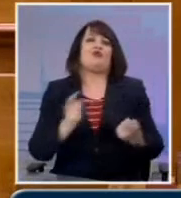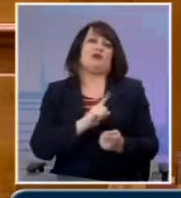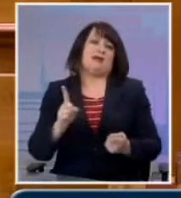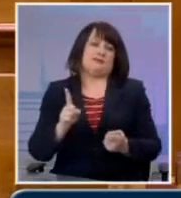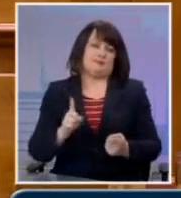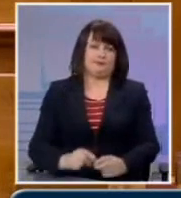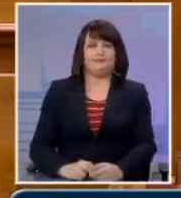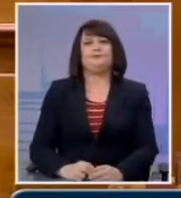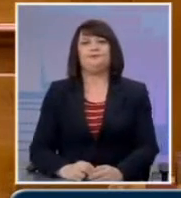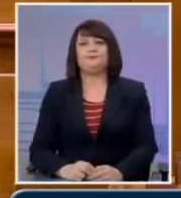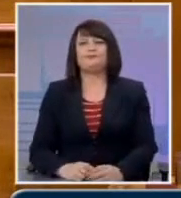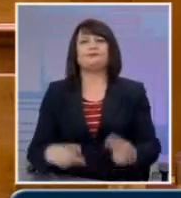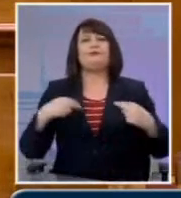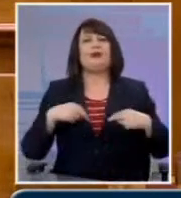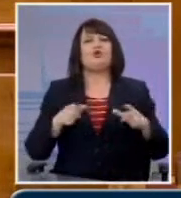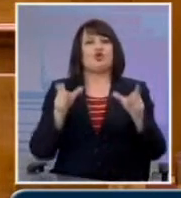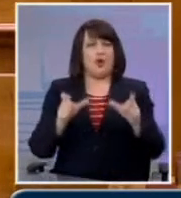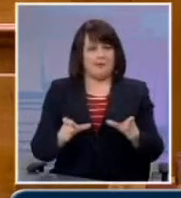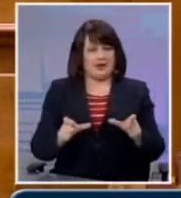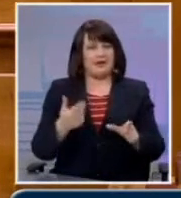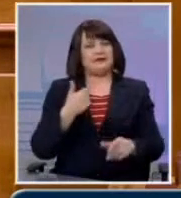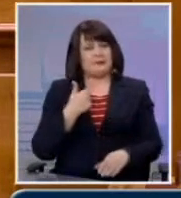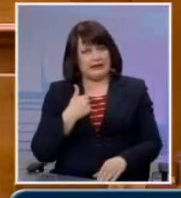το Υπουργείο Εθνικής Άμυνας,